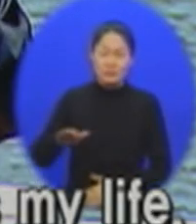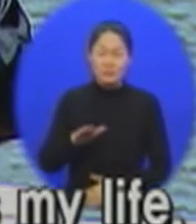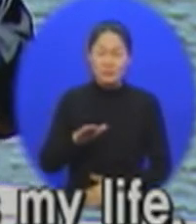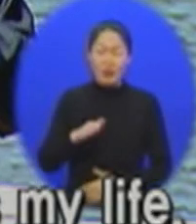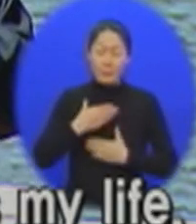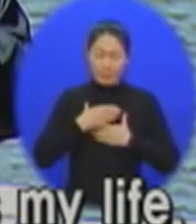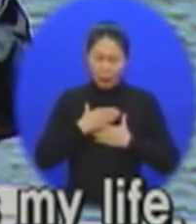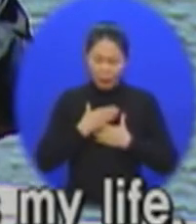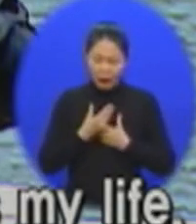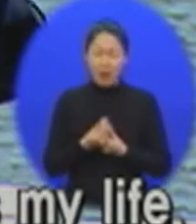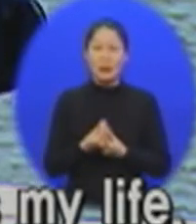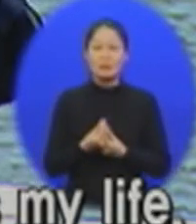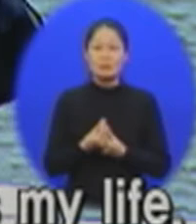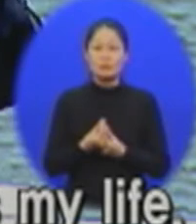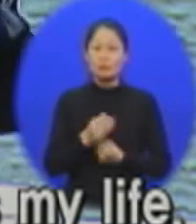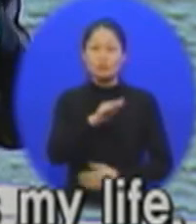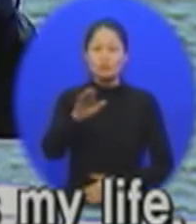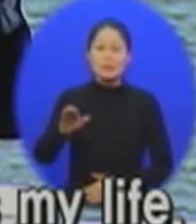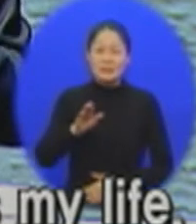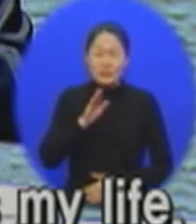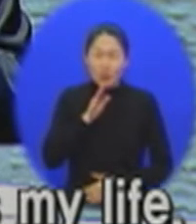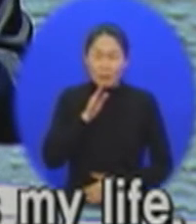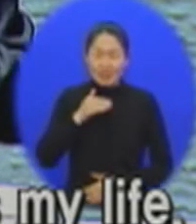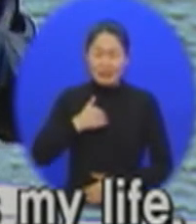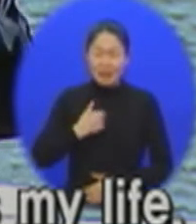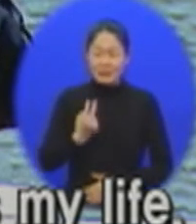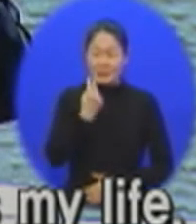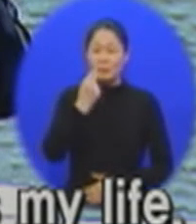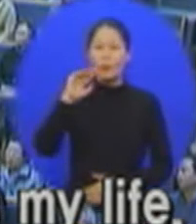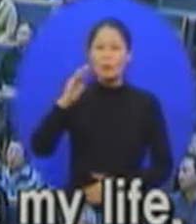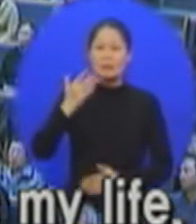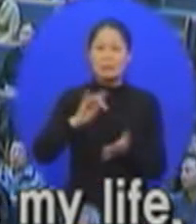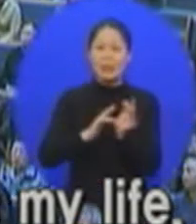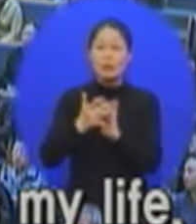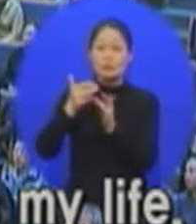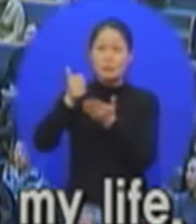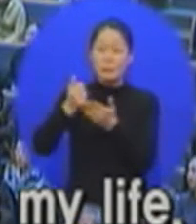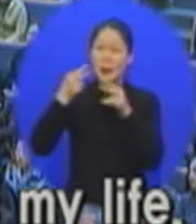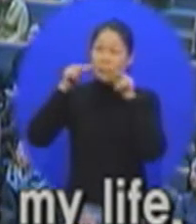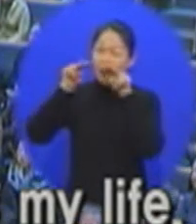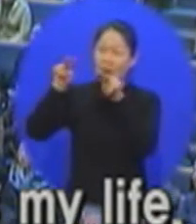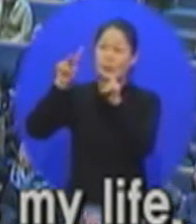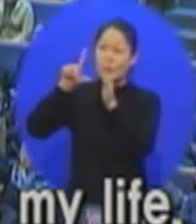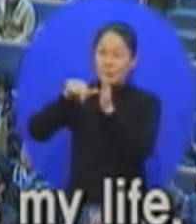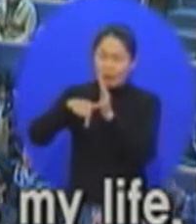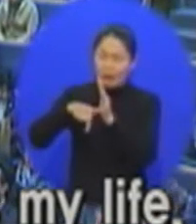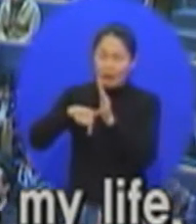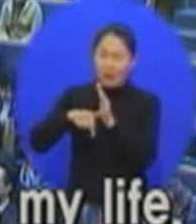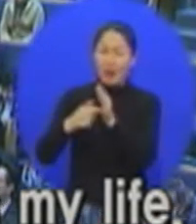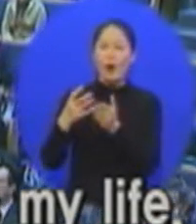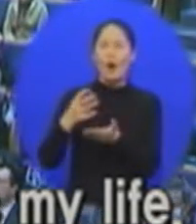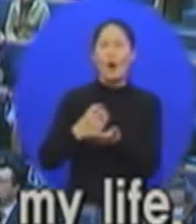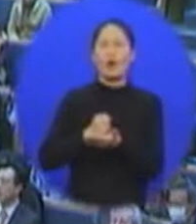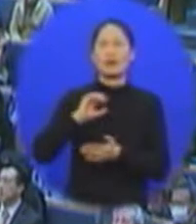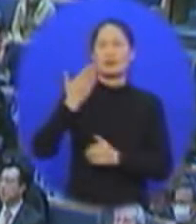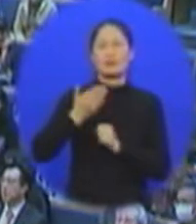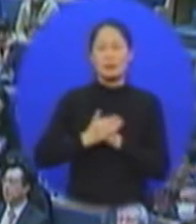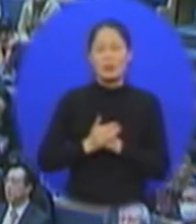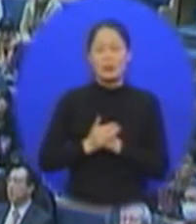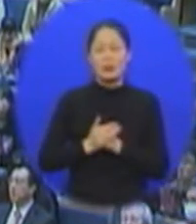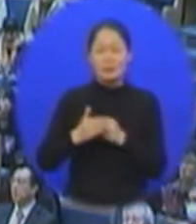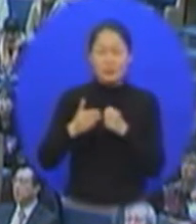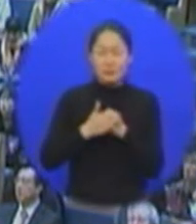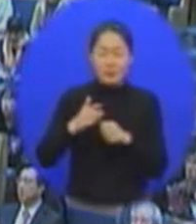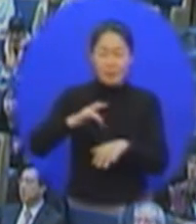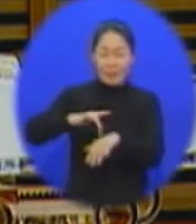평안은 우리가 정말 내 생명 되시는 예수님을 바라보게 될 때 오는 거에요 그래서 마귀가